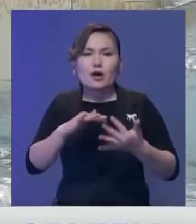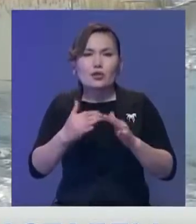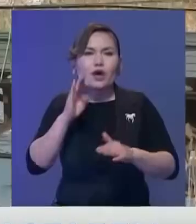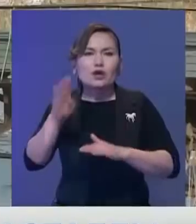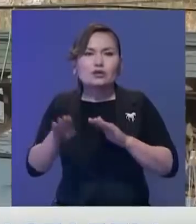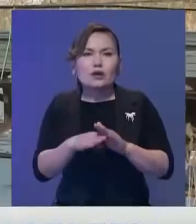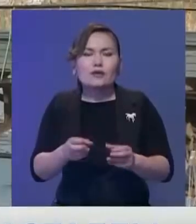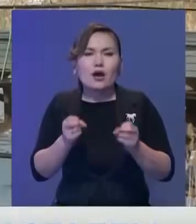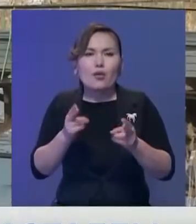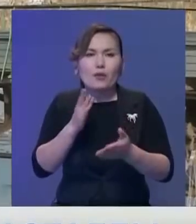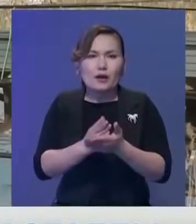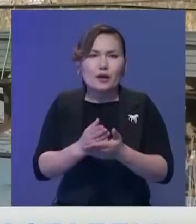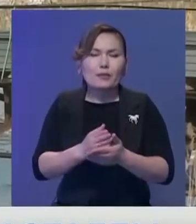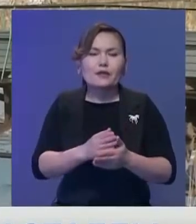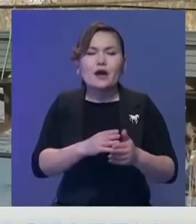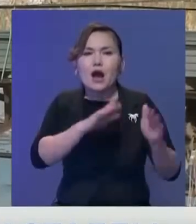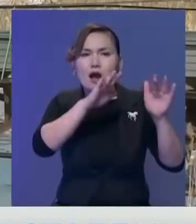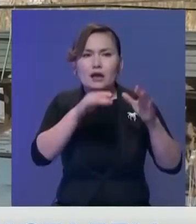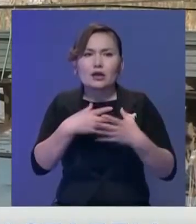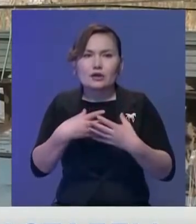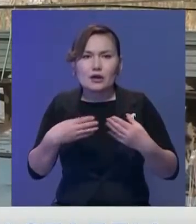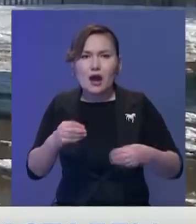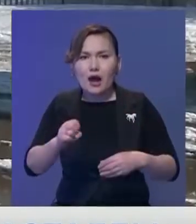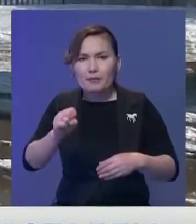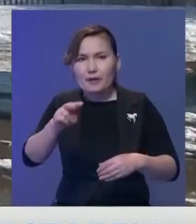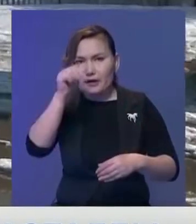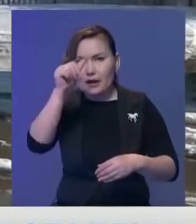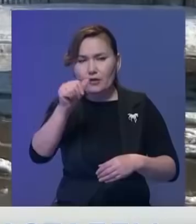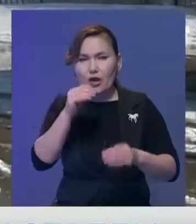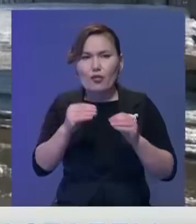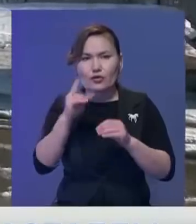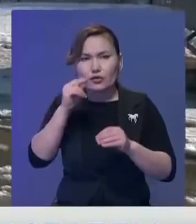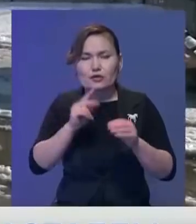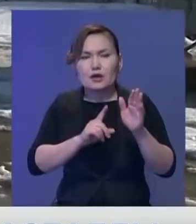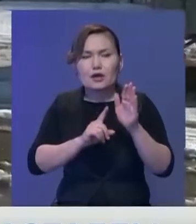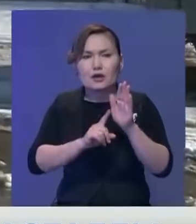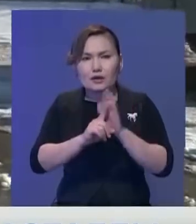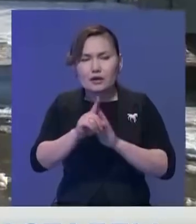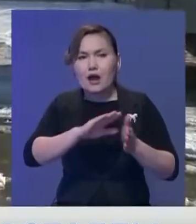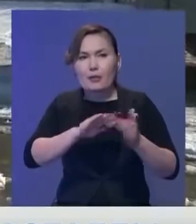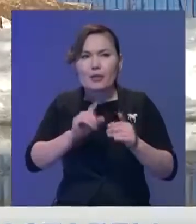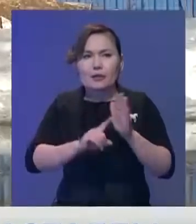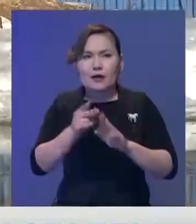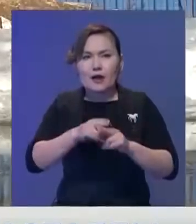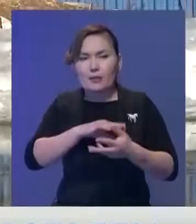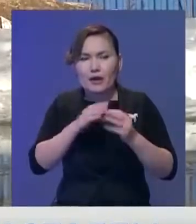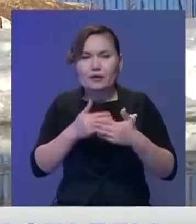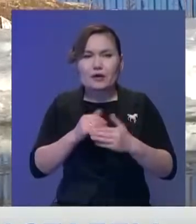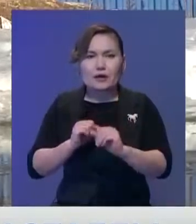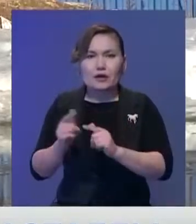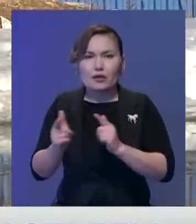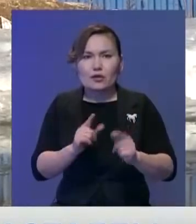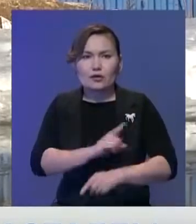су басу қаупі бар. Қардың жаппа еруі сәуір айының 10-нан кейін басталады, дейді мамандар. Оған дейін алдын алу